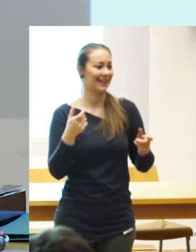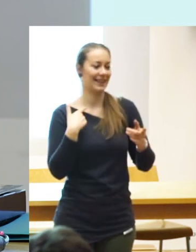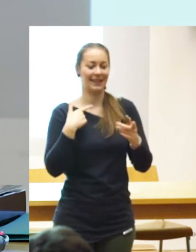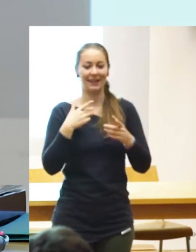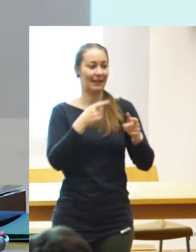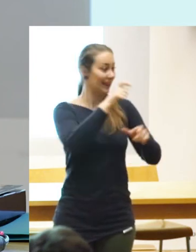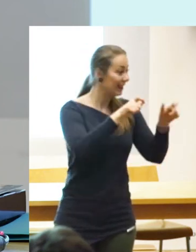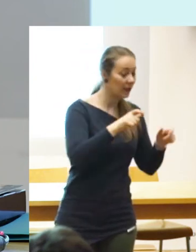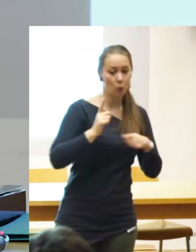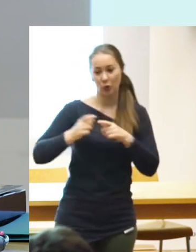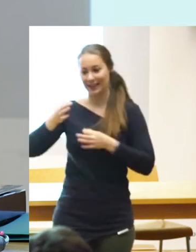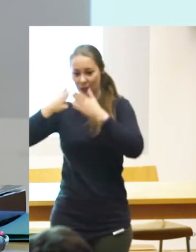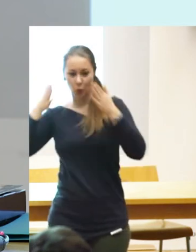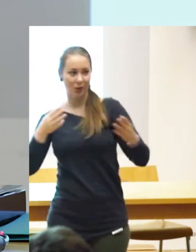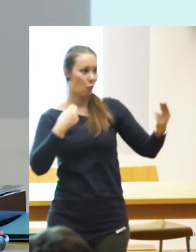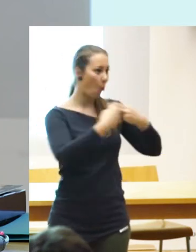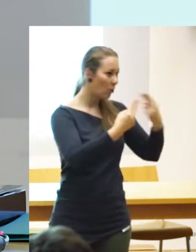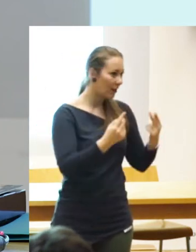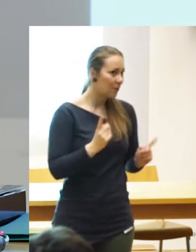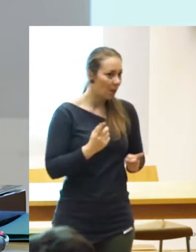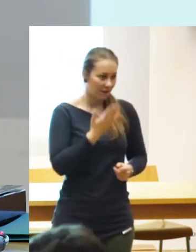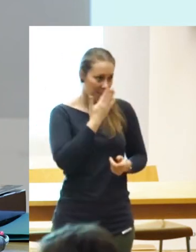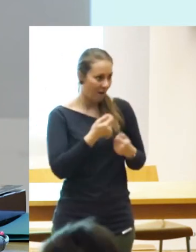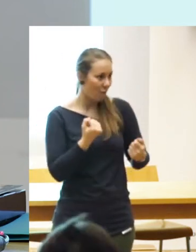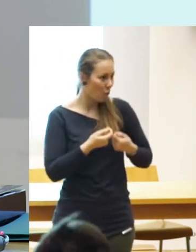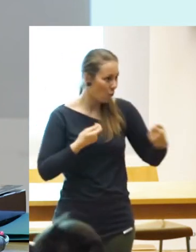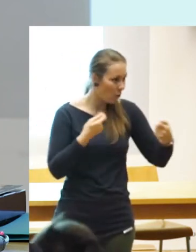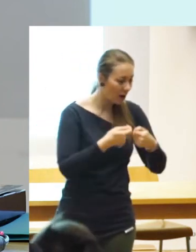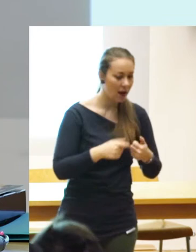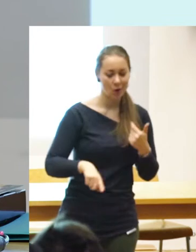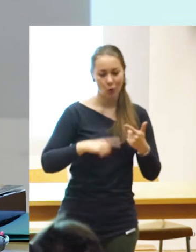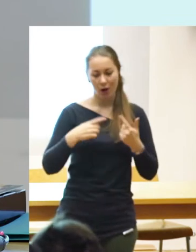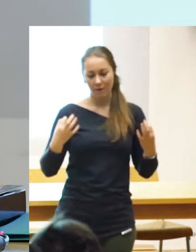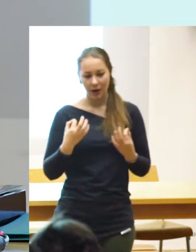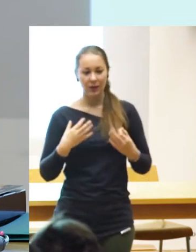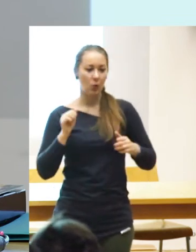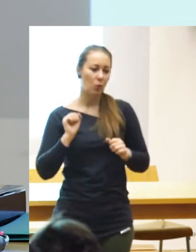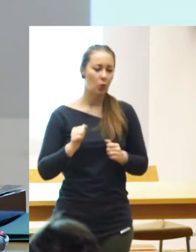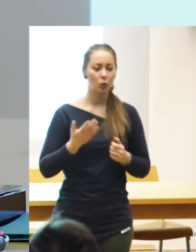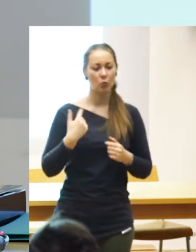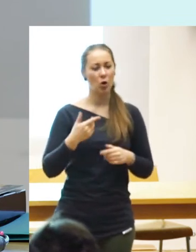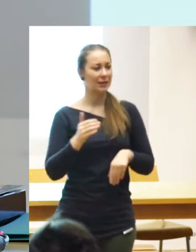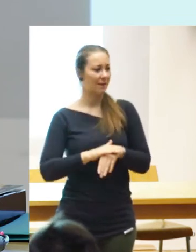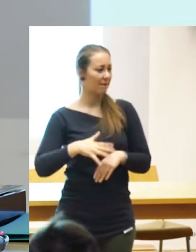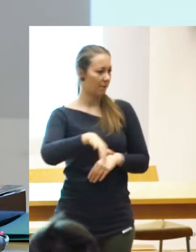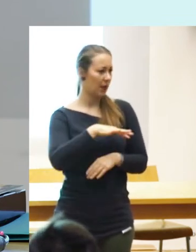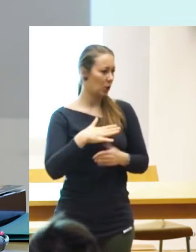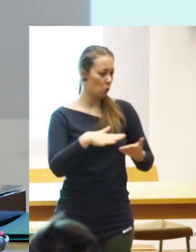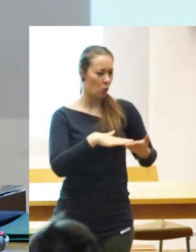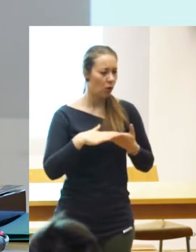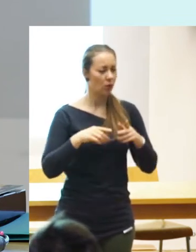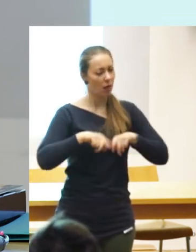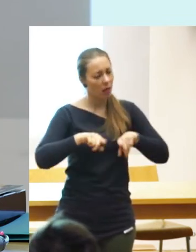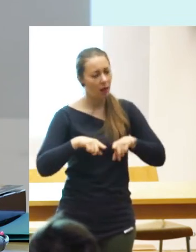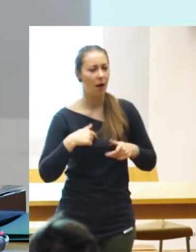institucích potažmo. Druhá věc je, nebo jsou nějaké zažité vzorce, které je potřeba určitě měnit a